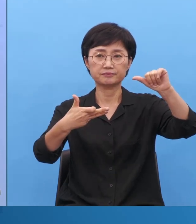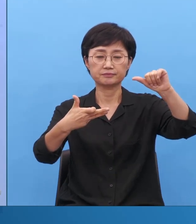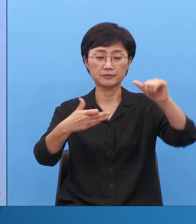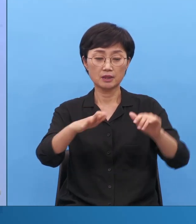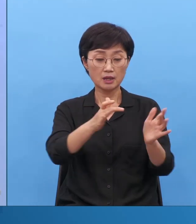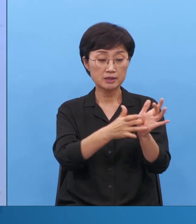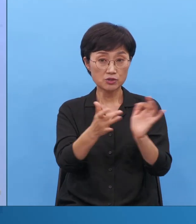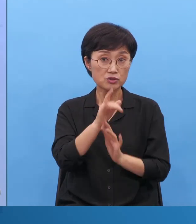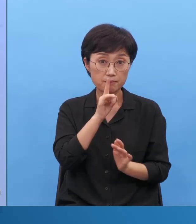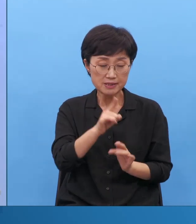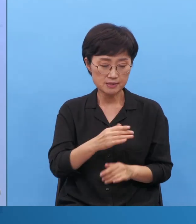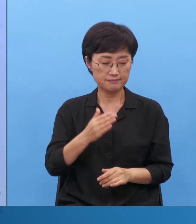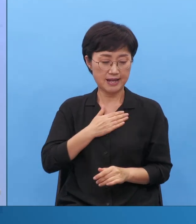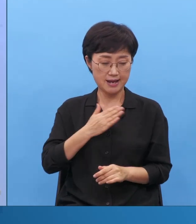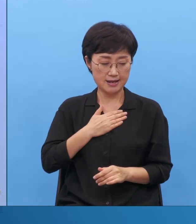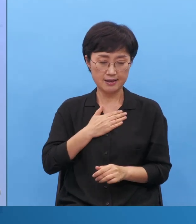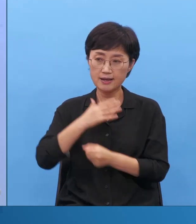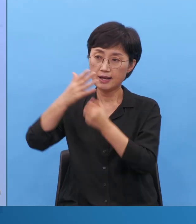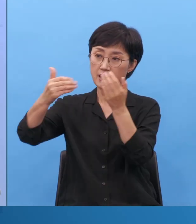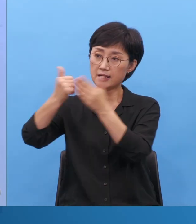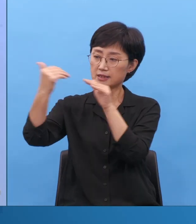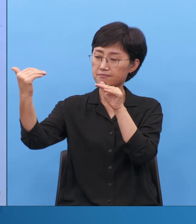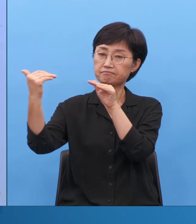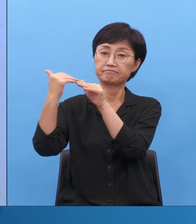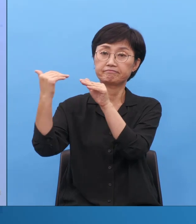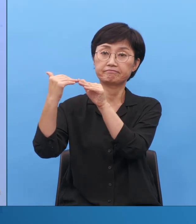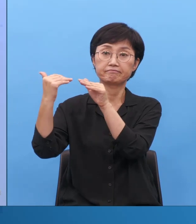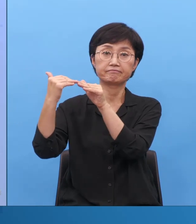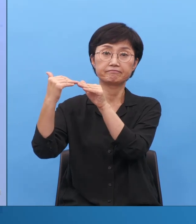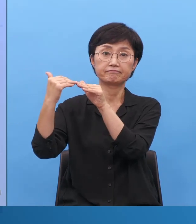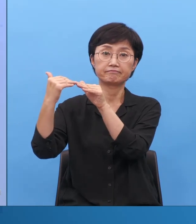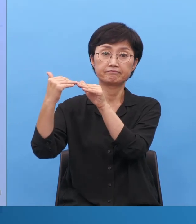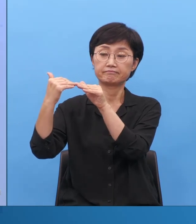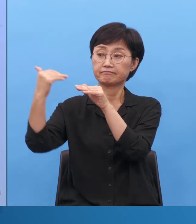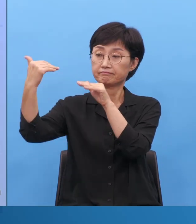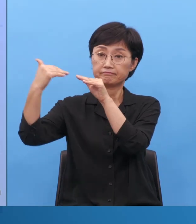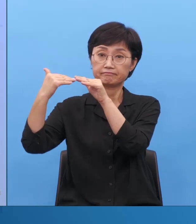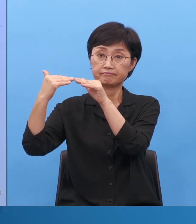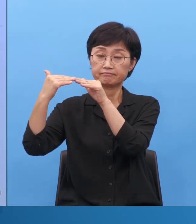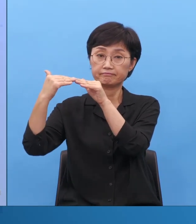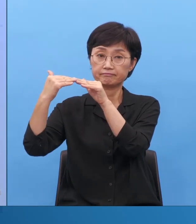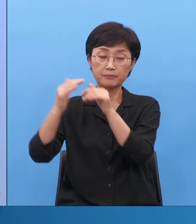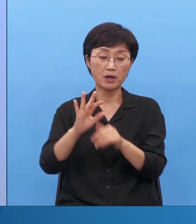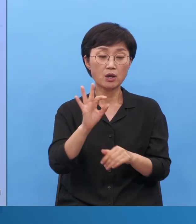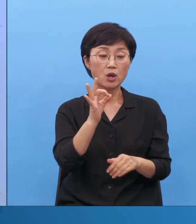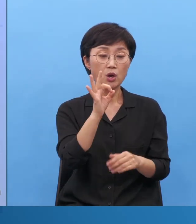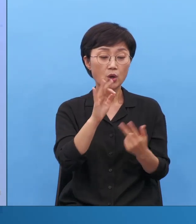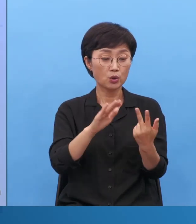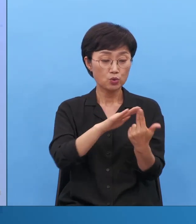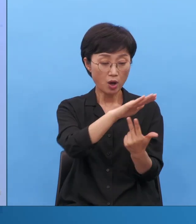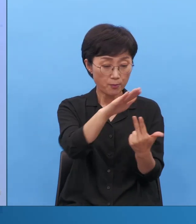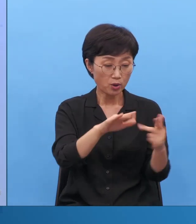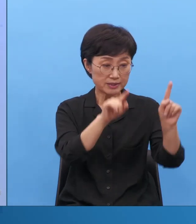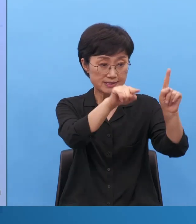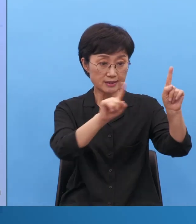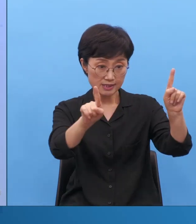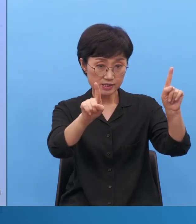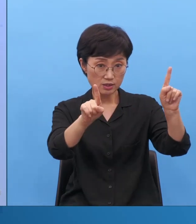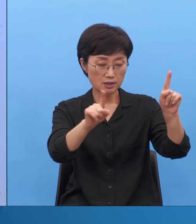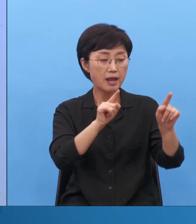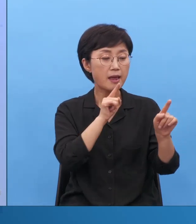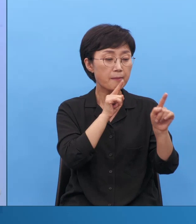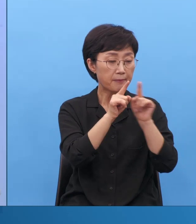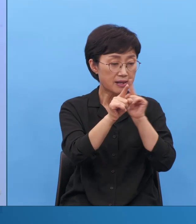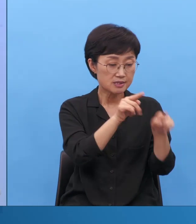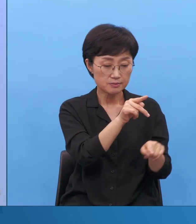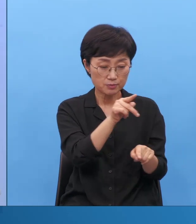동등하니라. It says, I am equal with God. 요한복음 1장 1절에 말씀은 곧 하나님이요 하나님 그리스도는 하나님이시다. It